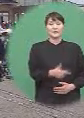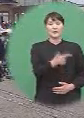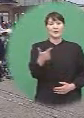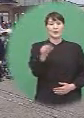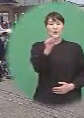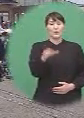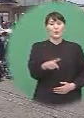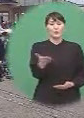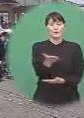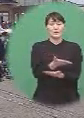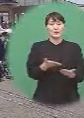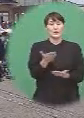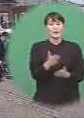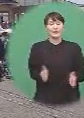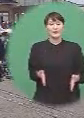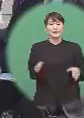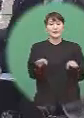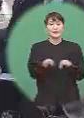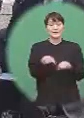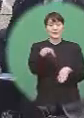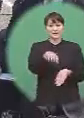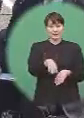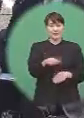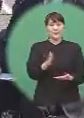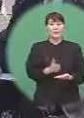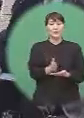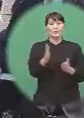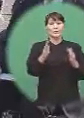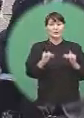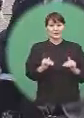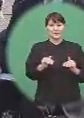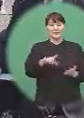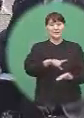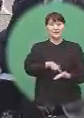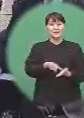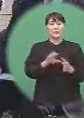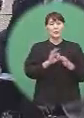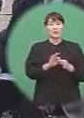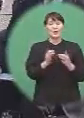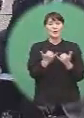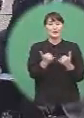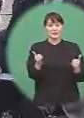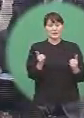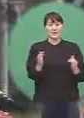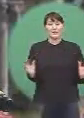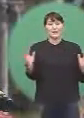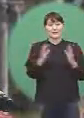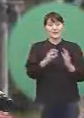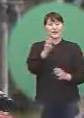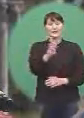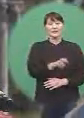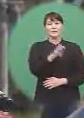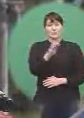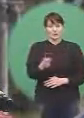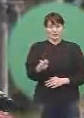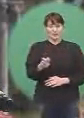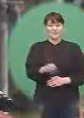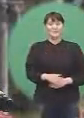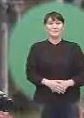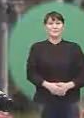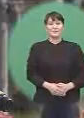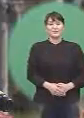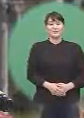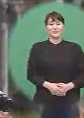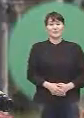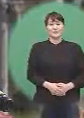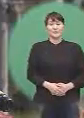大槻ふれあいセンターで行われた出発式には地元の関係者およそ30人が出席しました